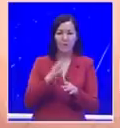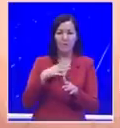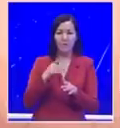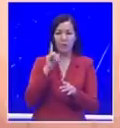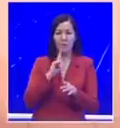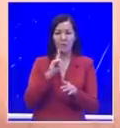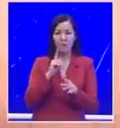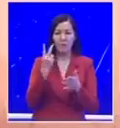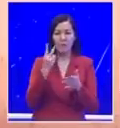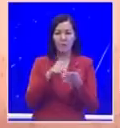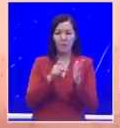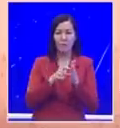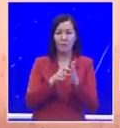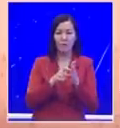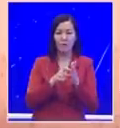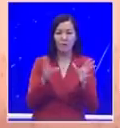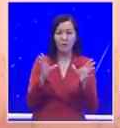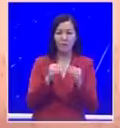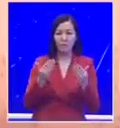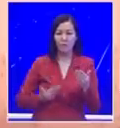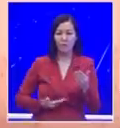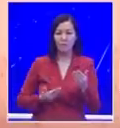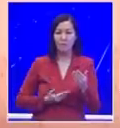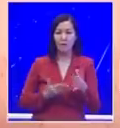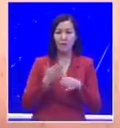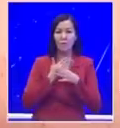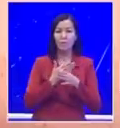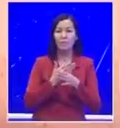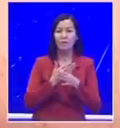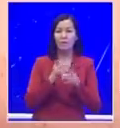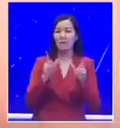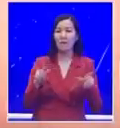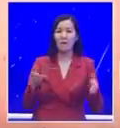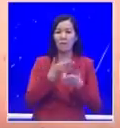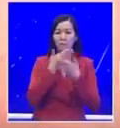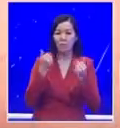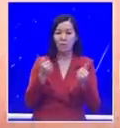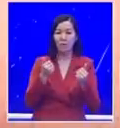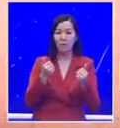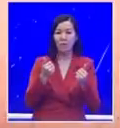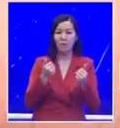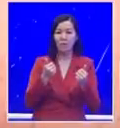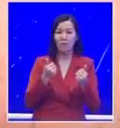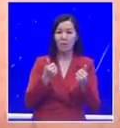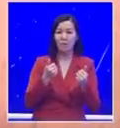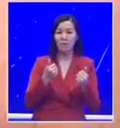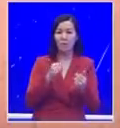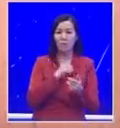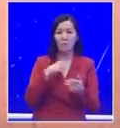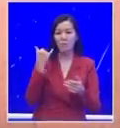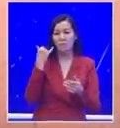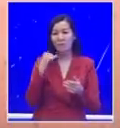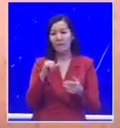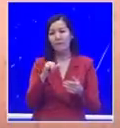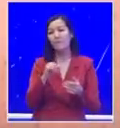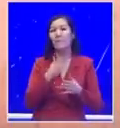мінекі. Бір балам бар қасымда. Басқа көмектесетін ешкім жоқ. Істіп мына амал жоғына хабарластым, осында азамат